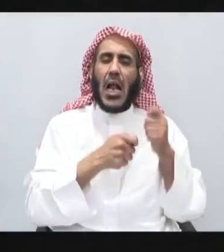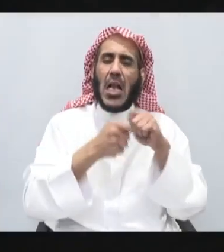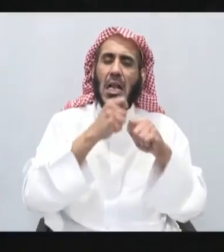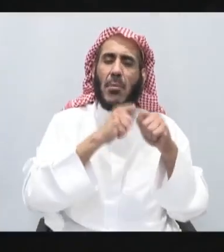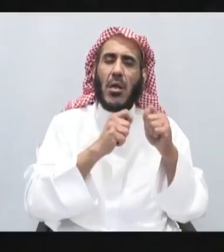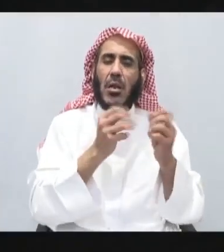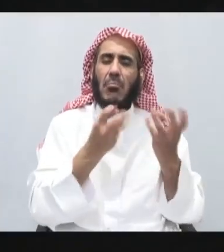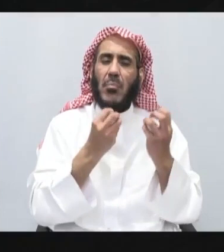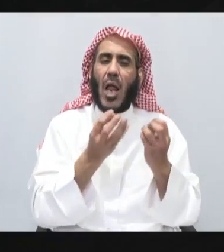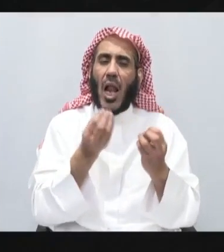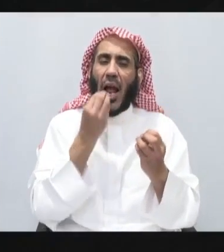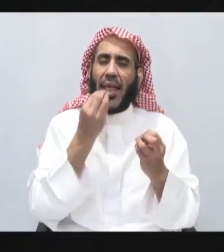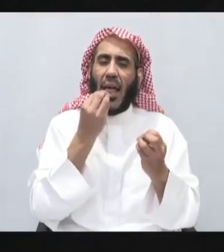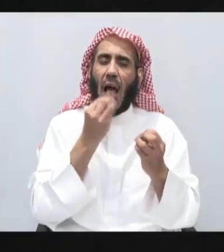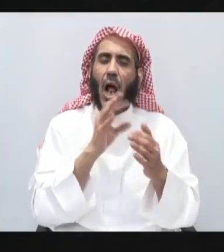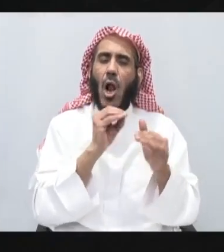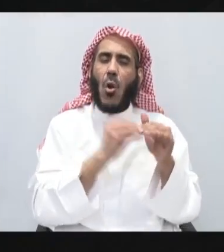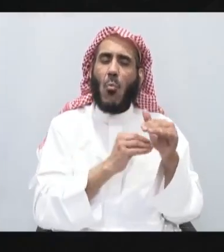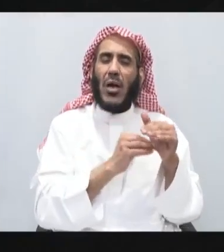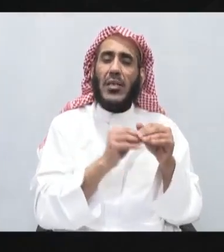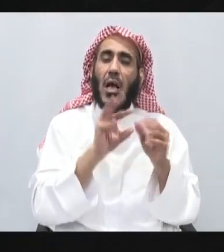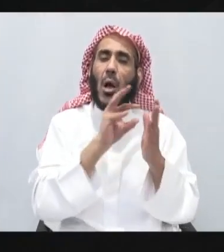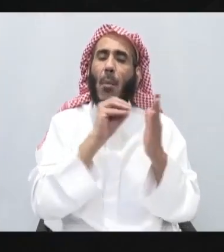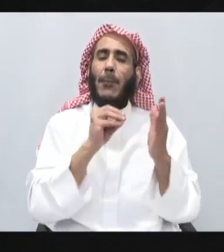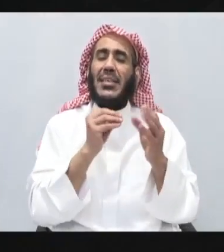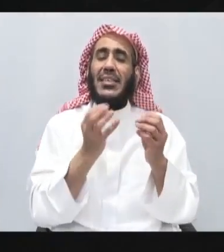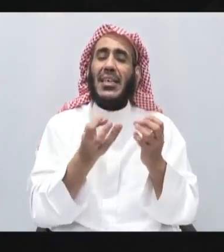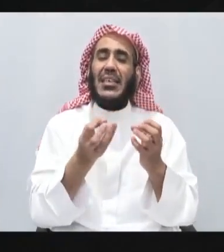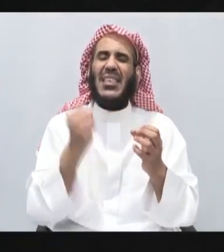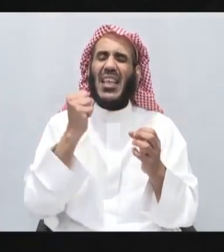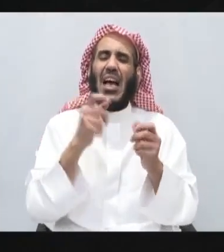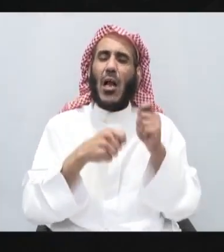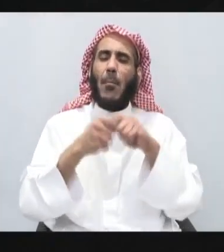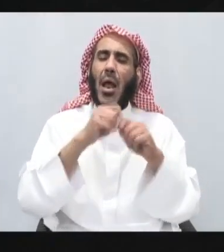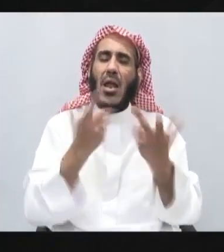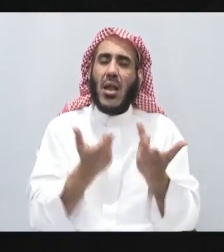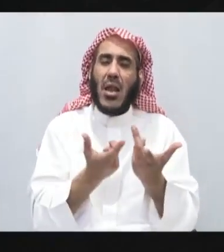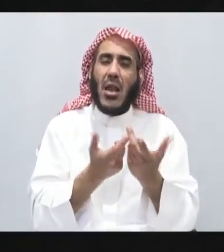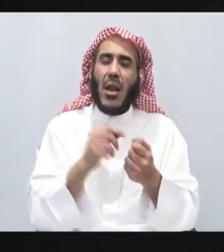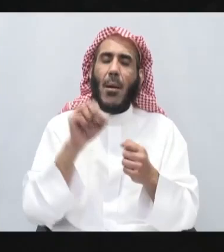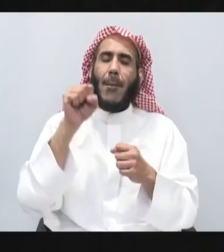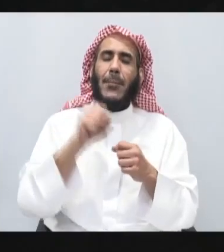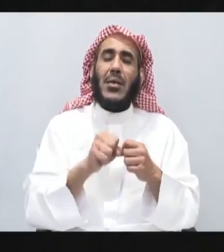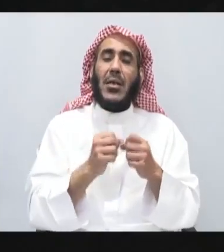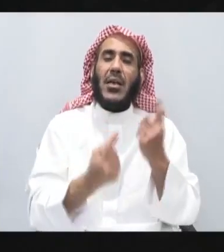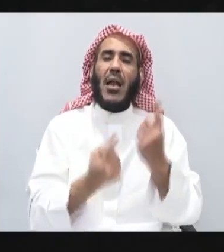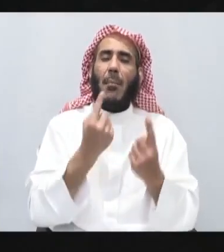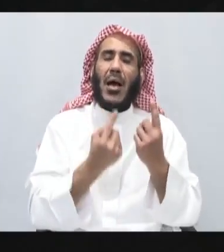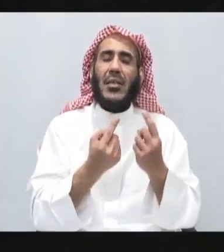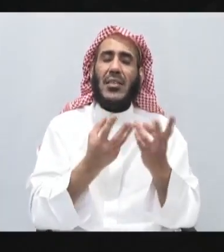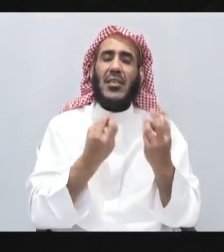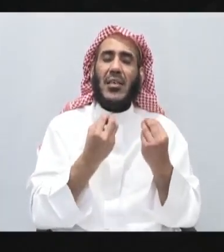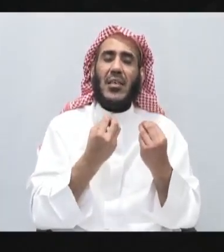نستمدها من الغذاء المخزن مصدر الطاقه الكيميائيه نعود له من اين نعم من النبات عن طريق